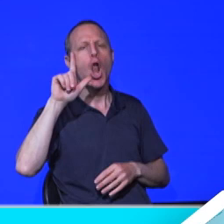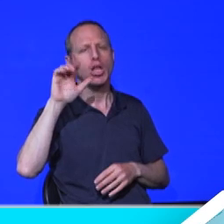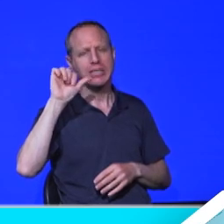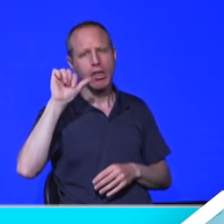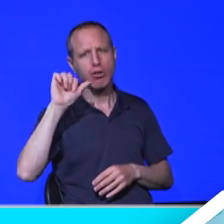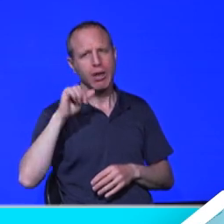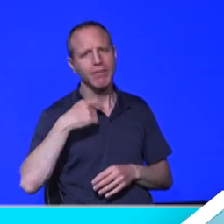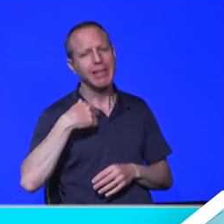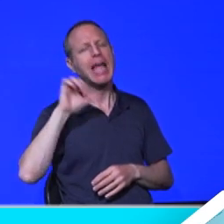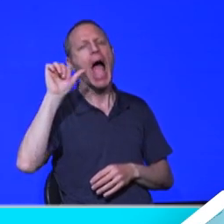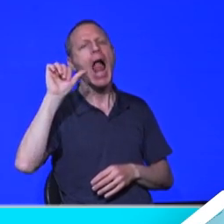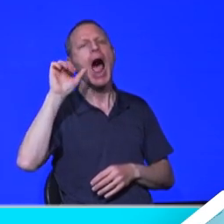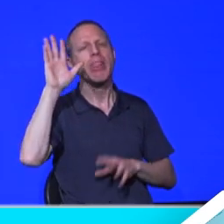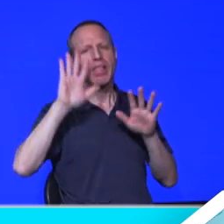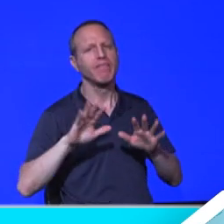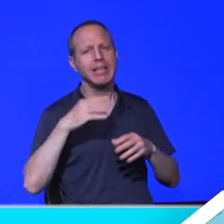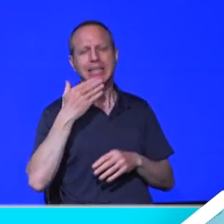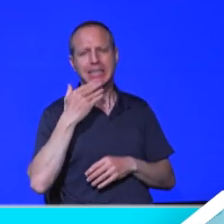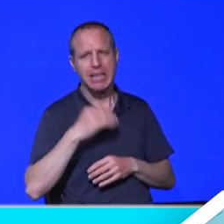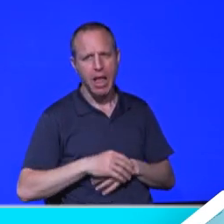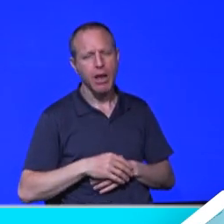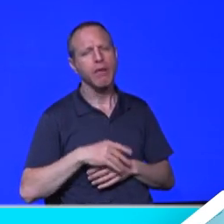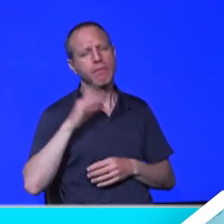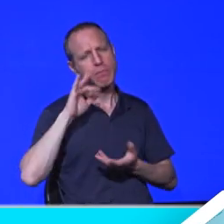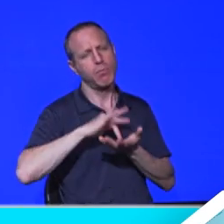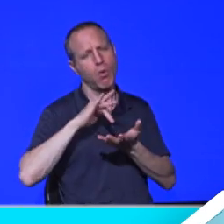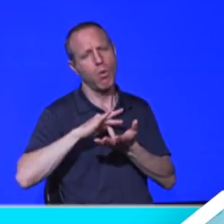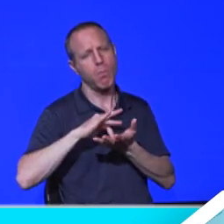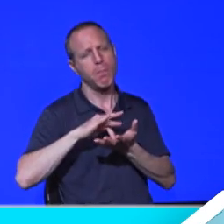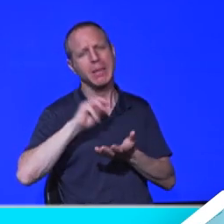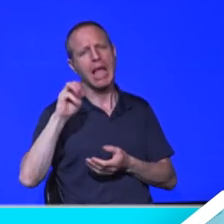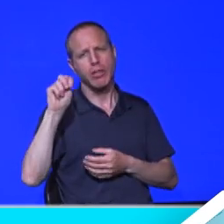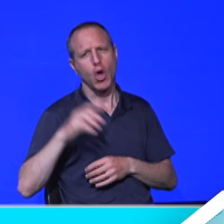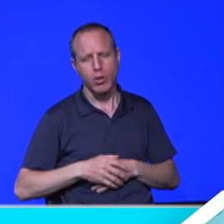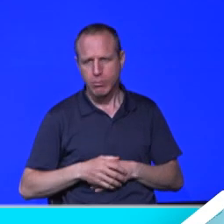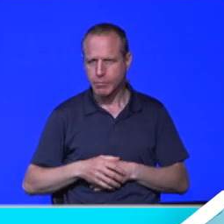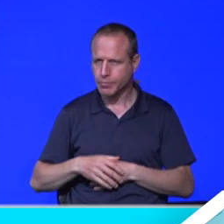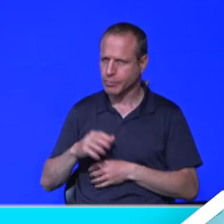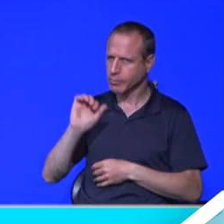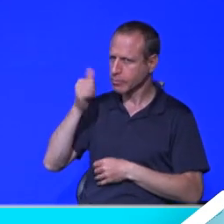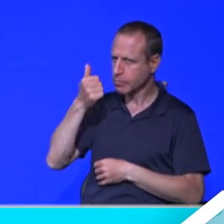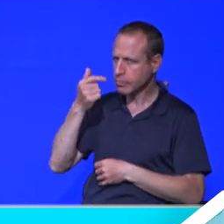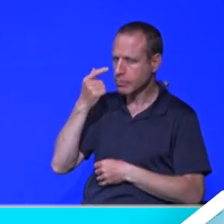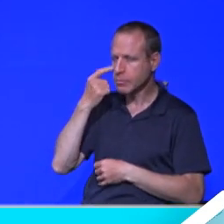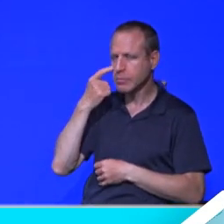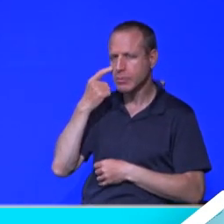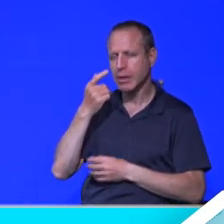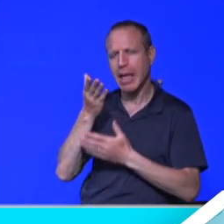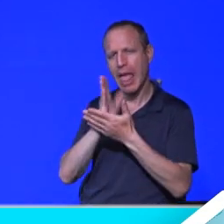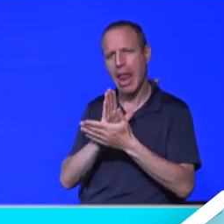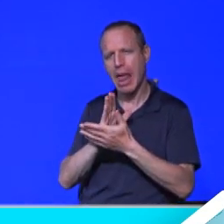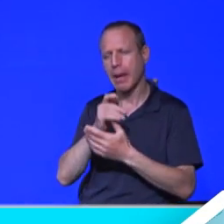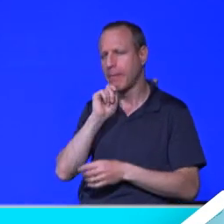in Israel, but many others, media outlets in the Middle East. Let's see, first of all, let's see a part of